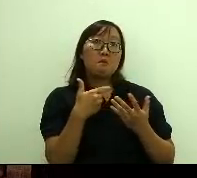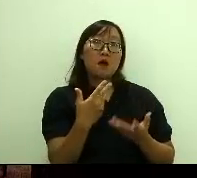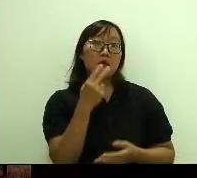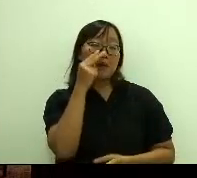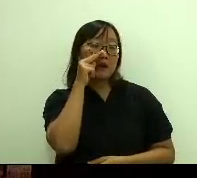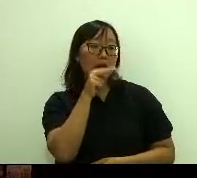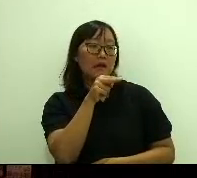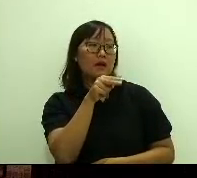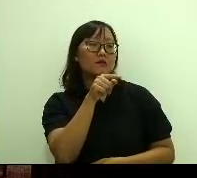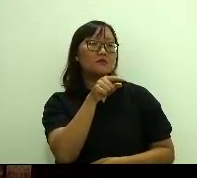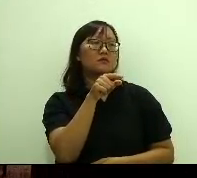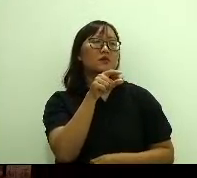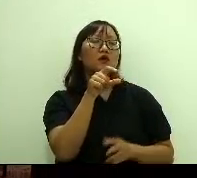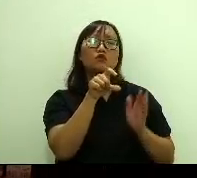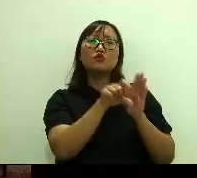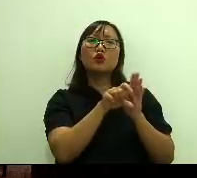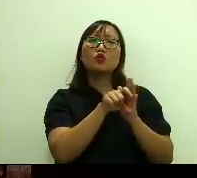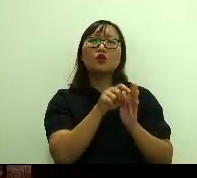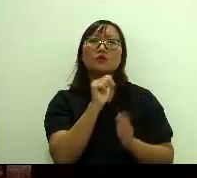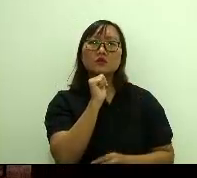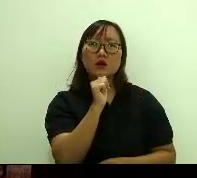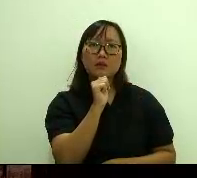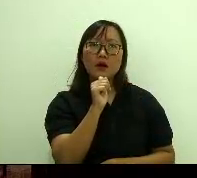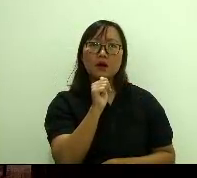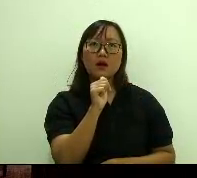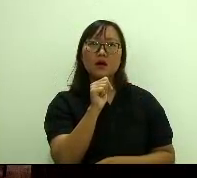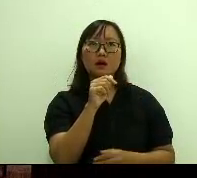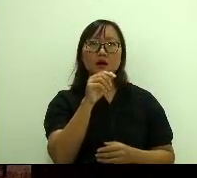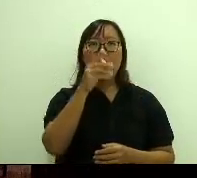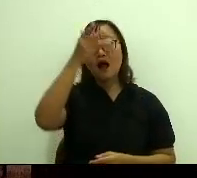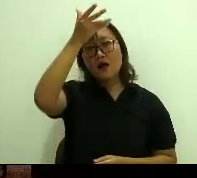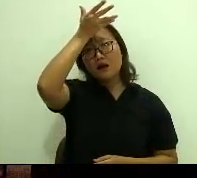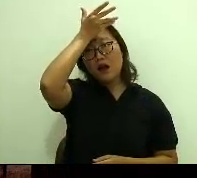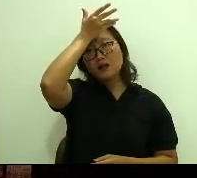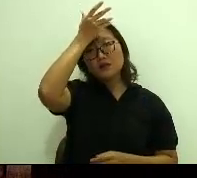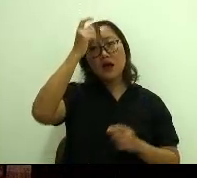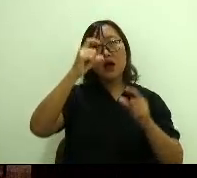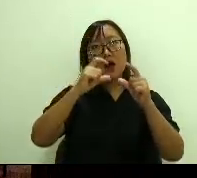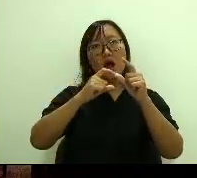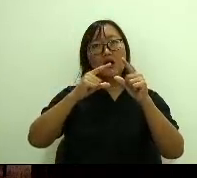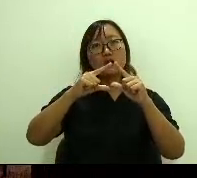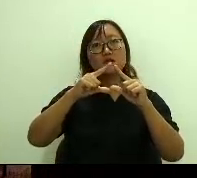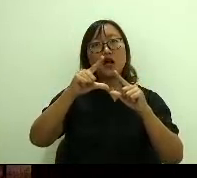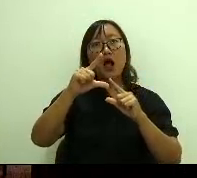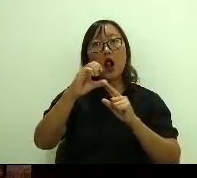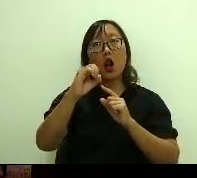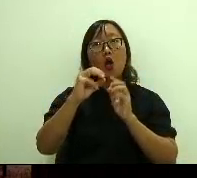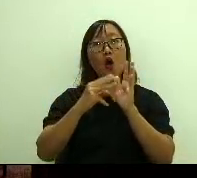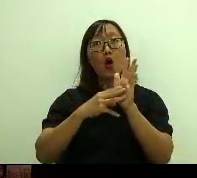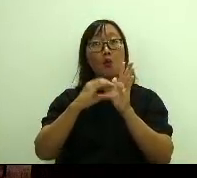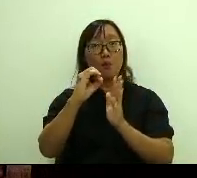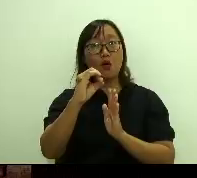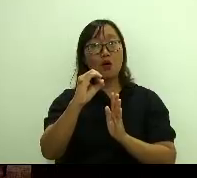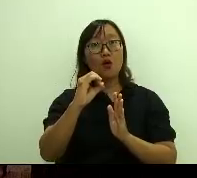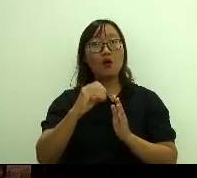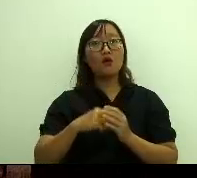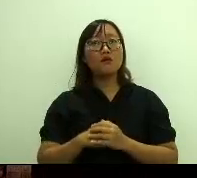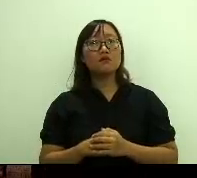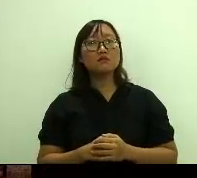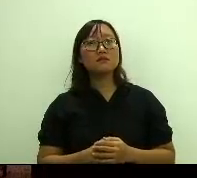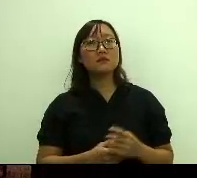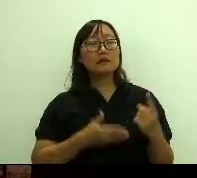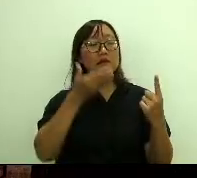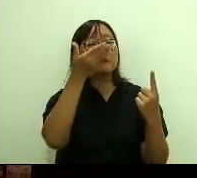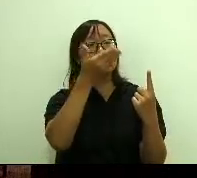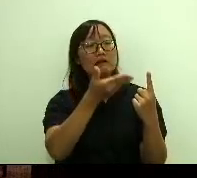Raja Salomo. Raja Salomo yang baru dipilih untuk menjadi raja, dia baru memerintah dan